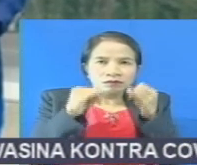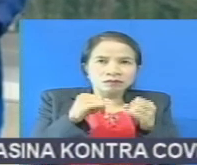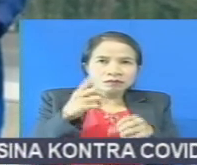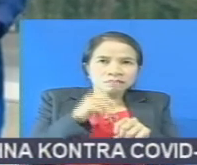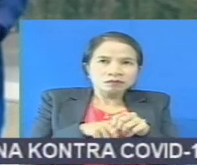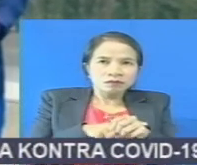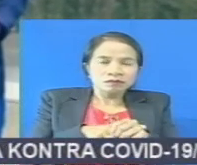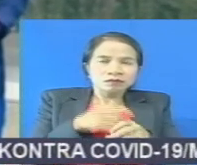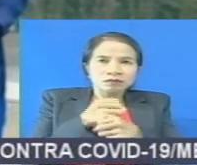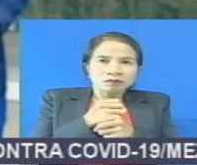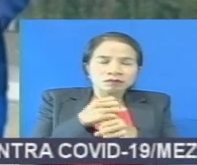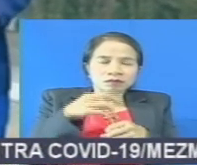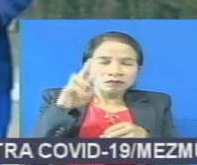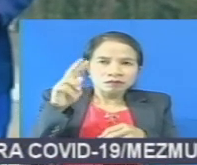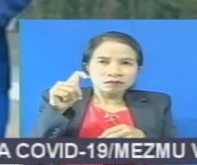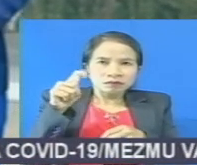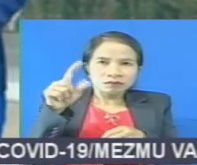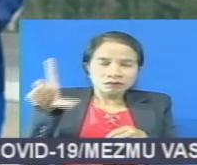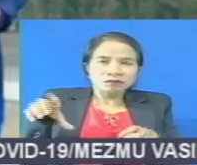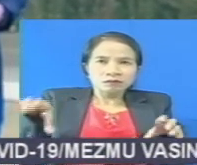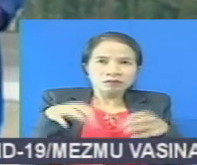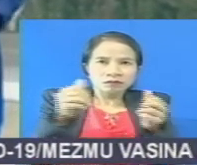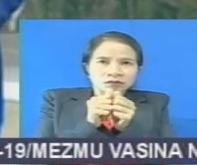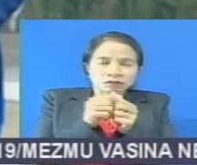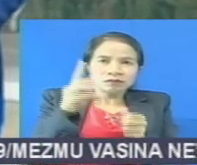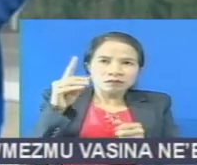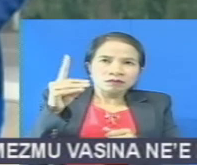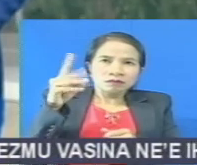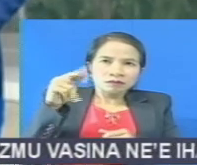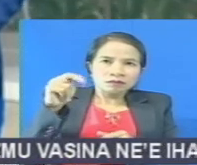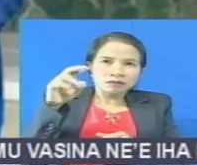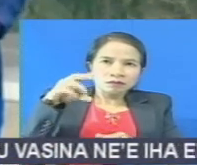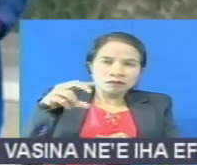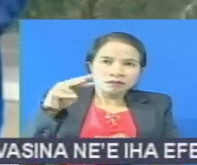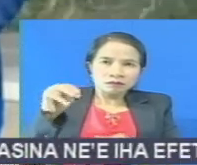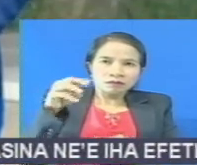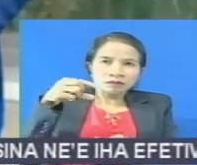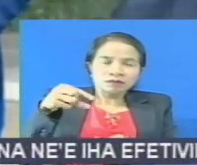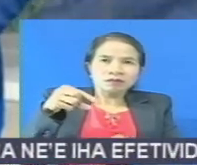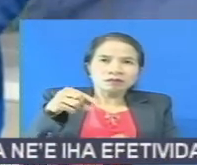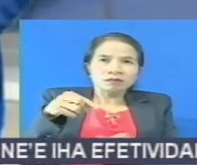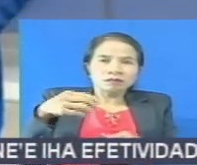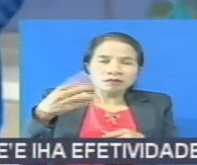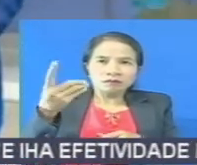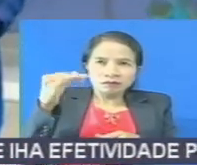ne realiza tamba RTTL AP servisu amutuko Direção Nasional Meteorologia no Geofísica ia